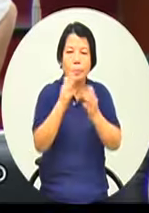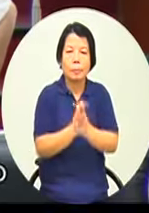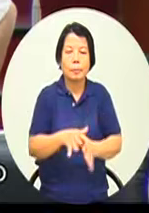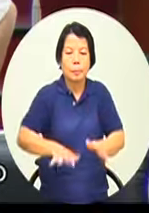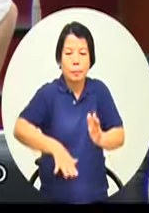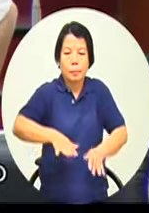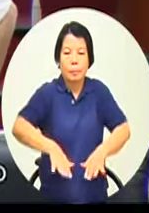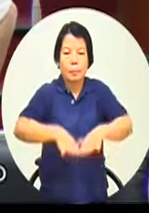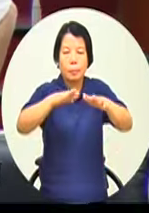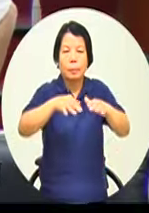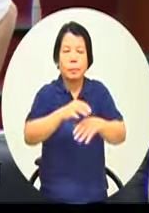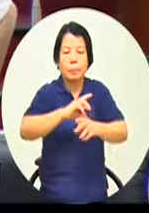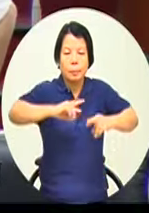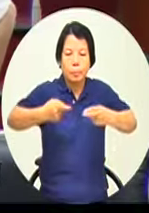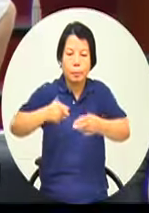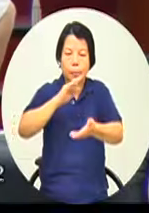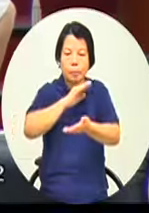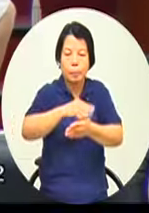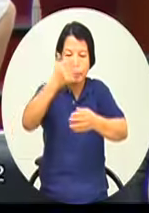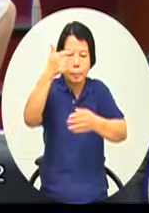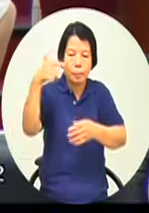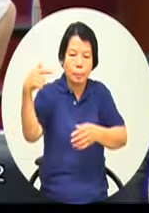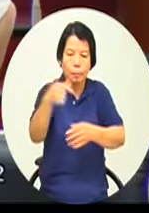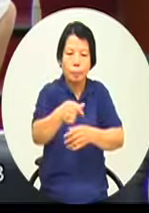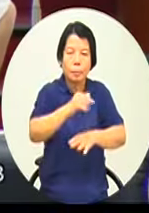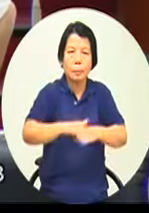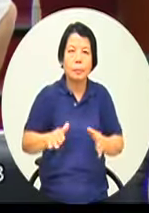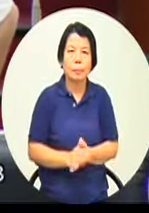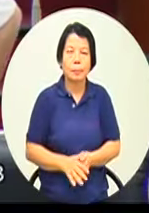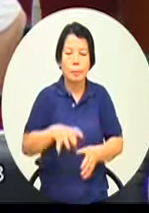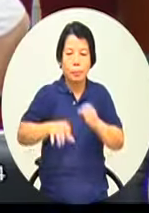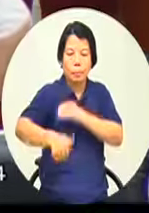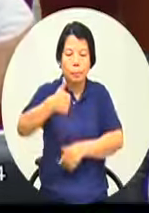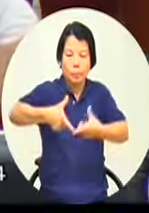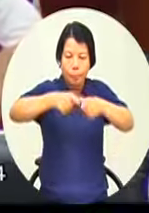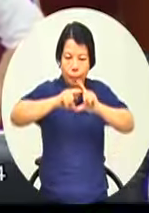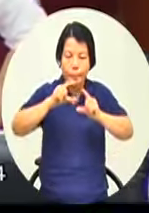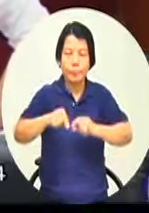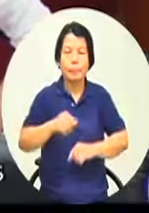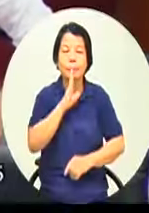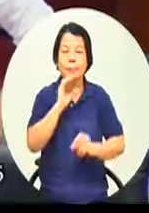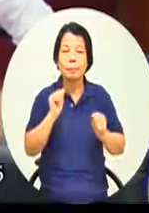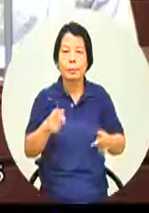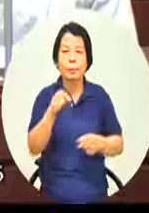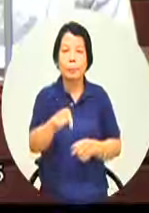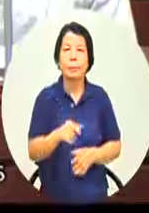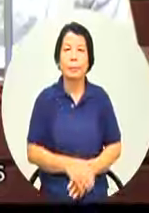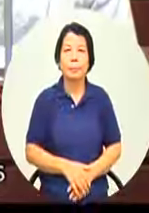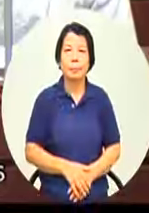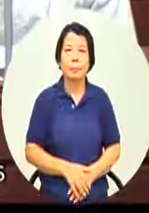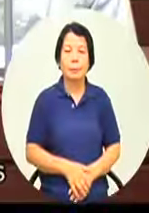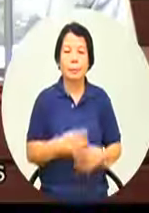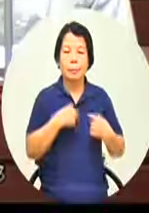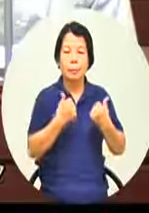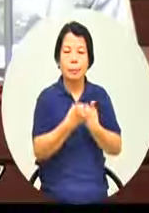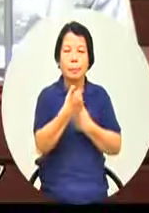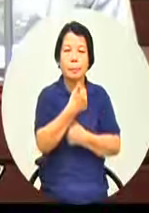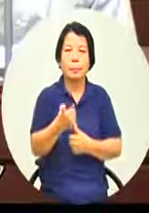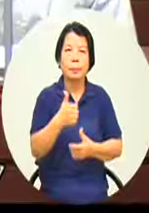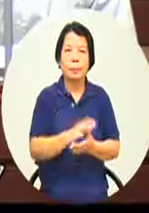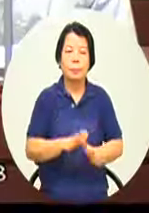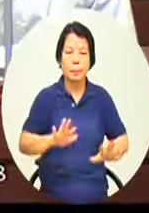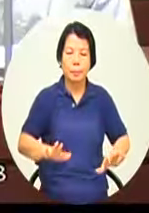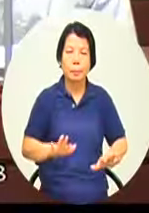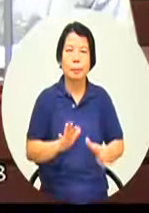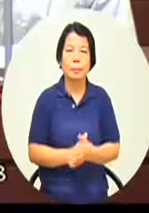该会改善，是不是这样？是不是请局长答复一下？ 好，请局长答复。 谢谢主席，谢谢蔡议员哈。那我们